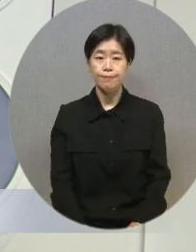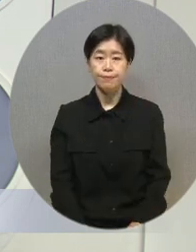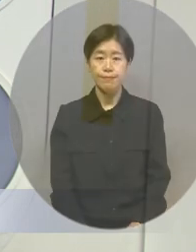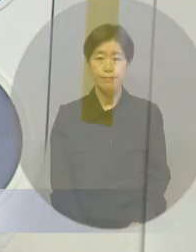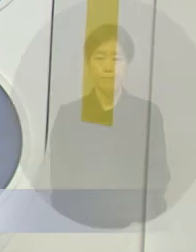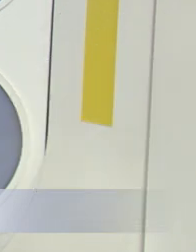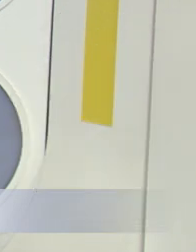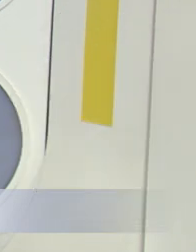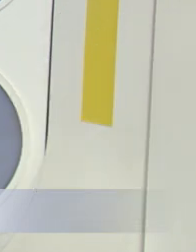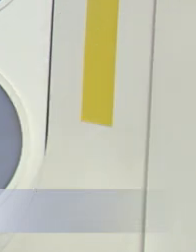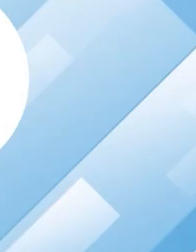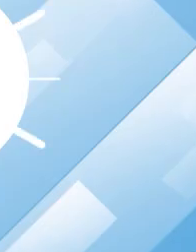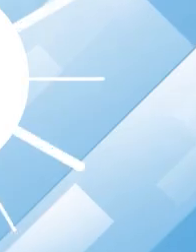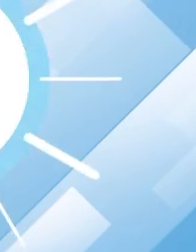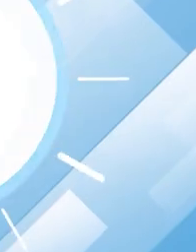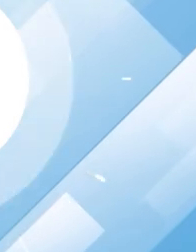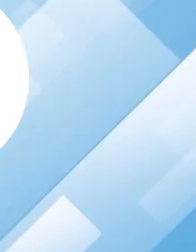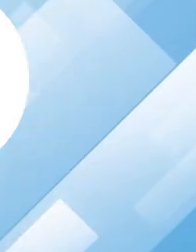있습니다